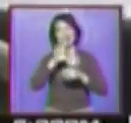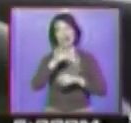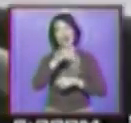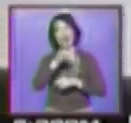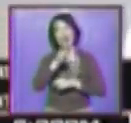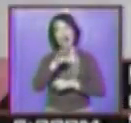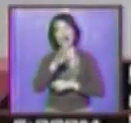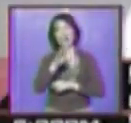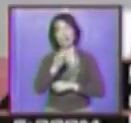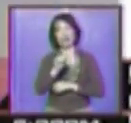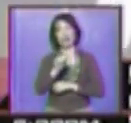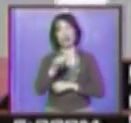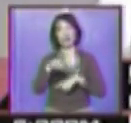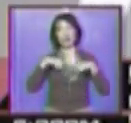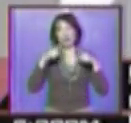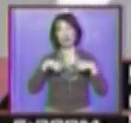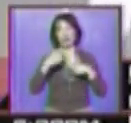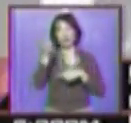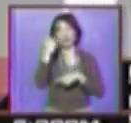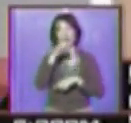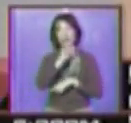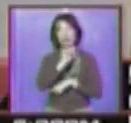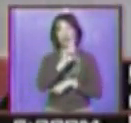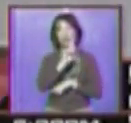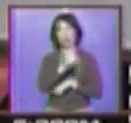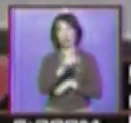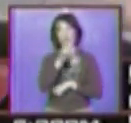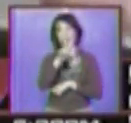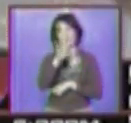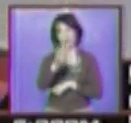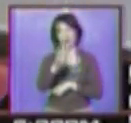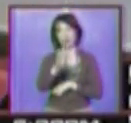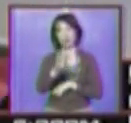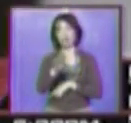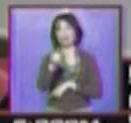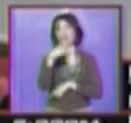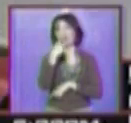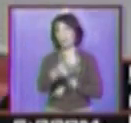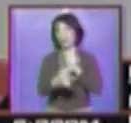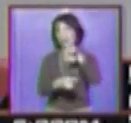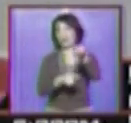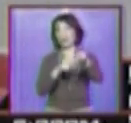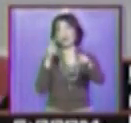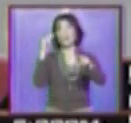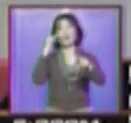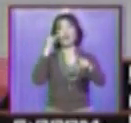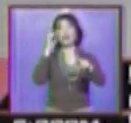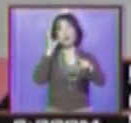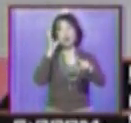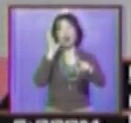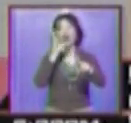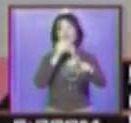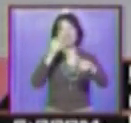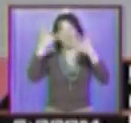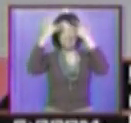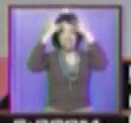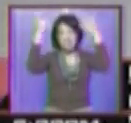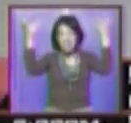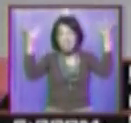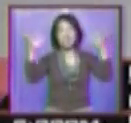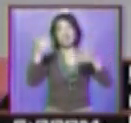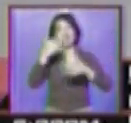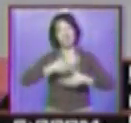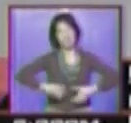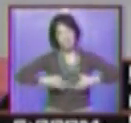noong August 24. Makikita sa video ang traffic enforcer na si Melcher Caballes na nanggagalaiti dahil